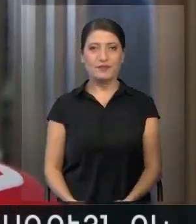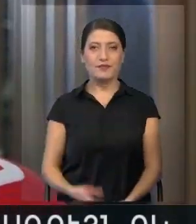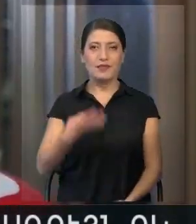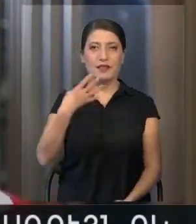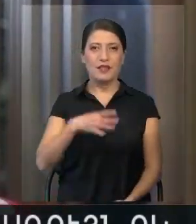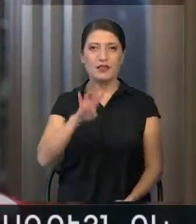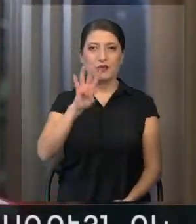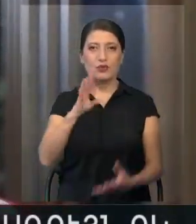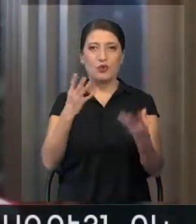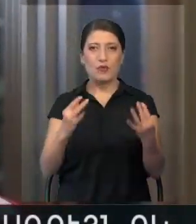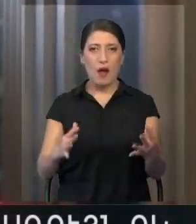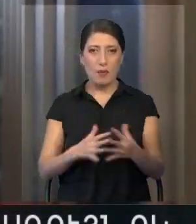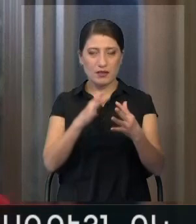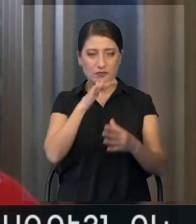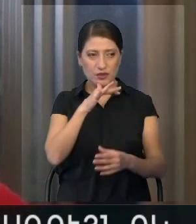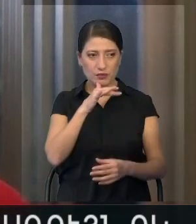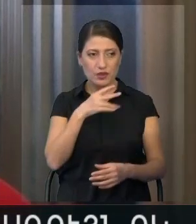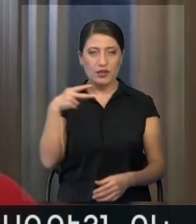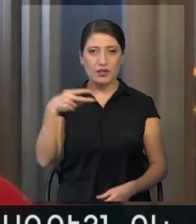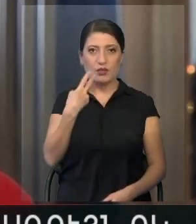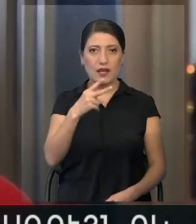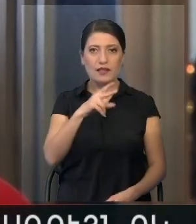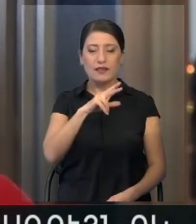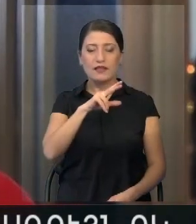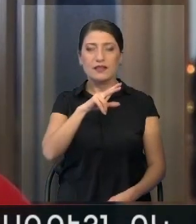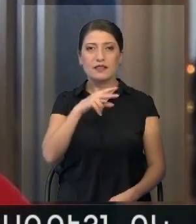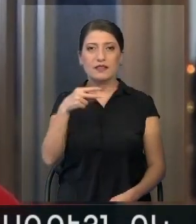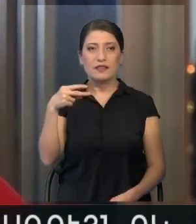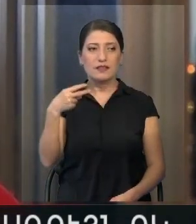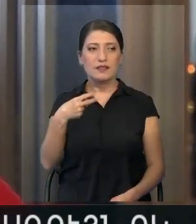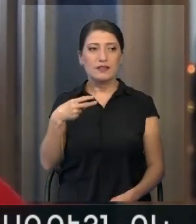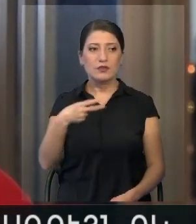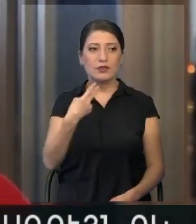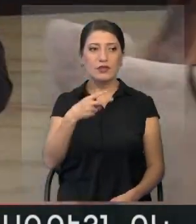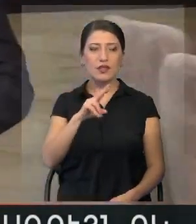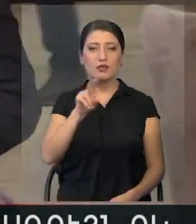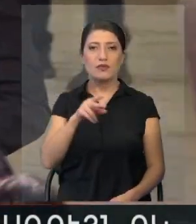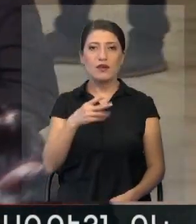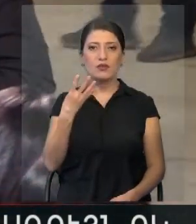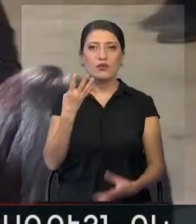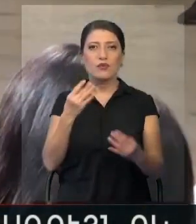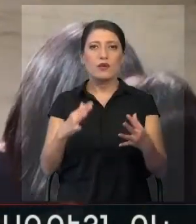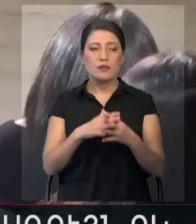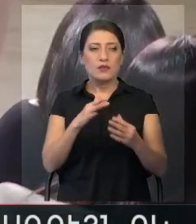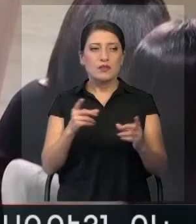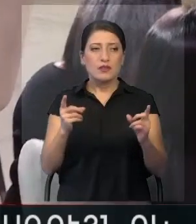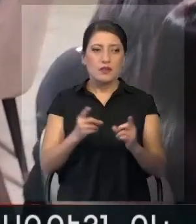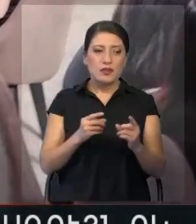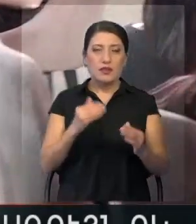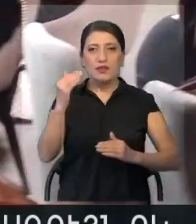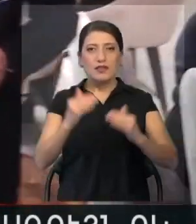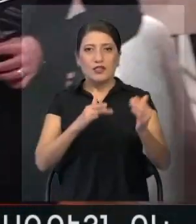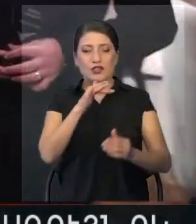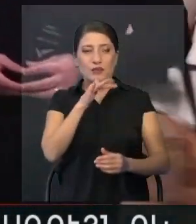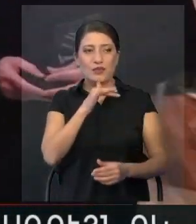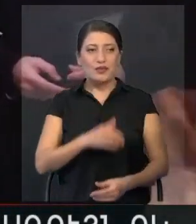պատերազմի ժամանակ եւ 2020 թվականի 44-օրյա պատերազմի ժամանակ եւ ընթացիկ կարճատև ընդվզումների